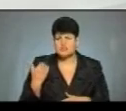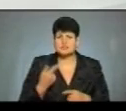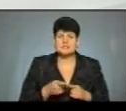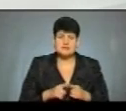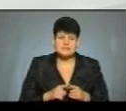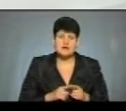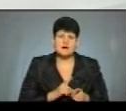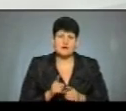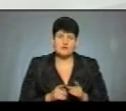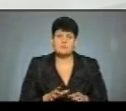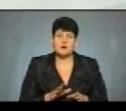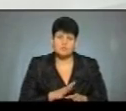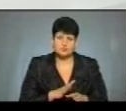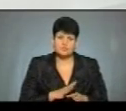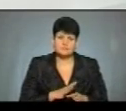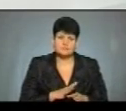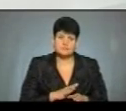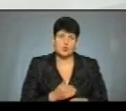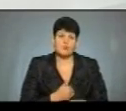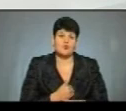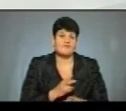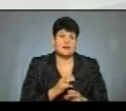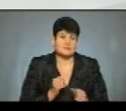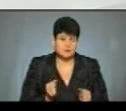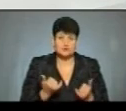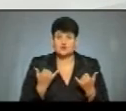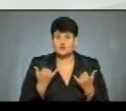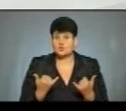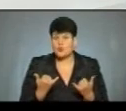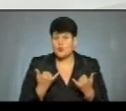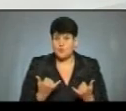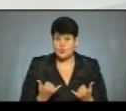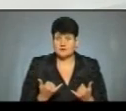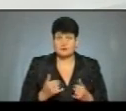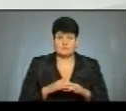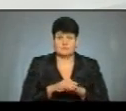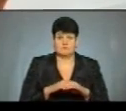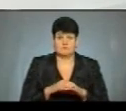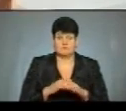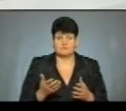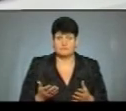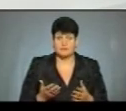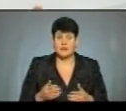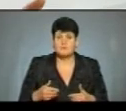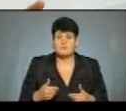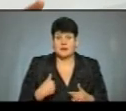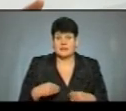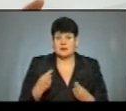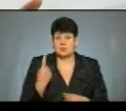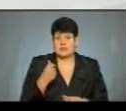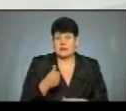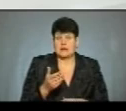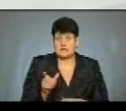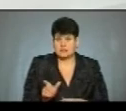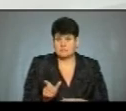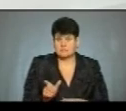реформа була відповідно до принципу добровільності. Сьогодні відповідно до методики. Ми даємо вам один рік,